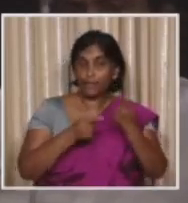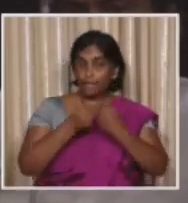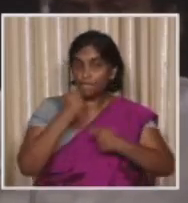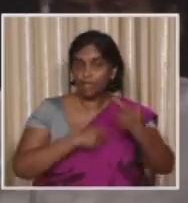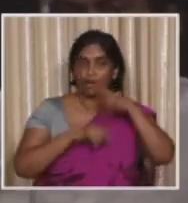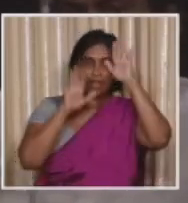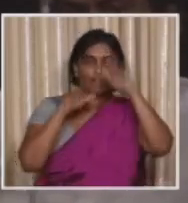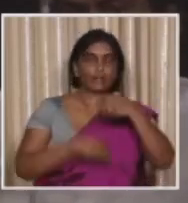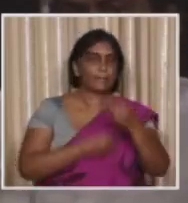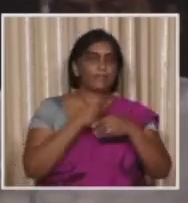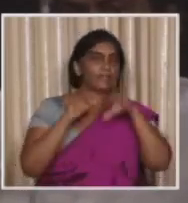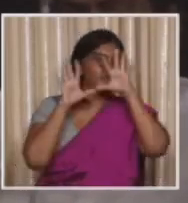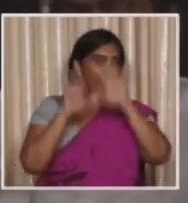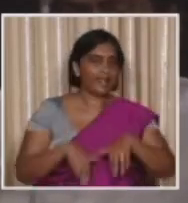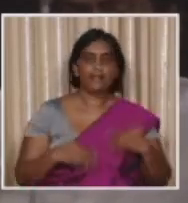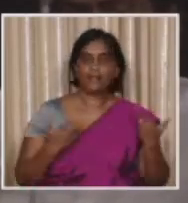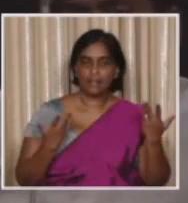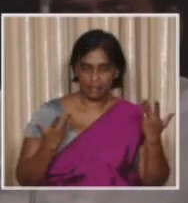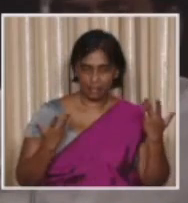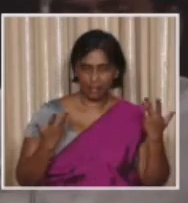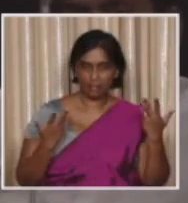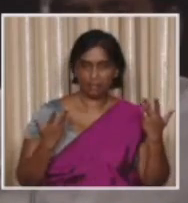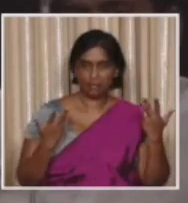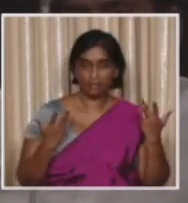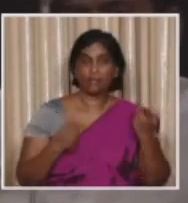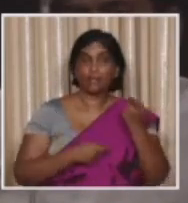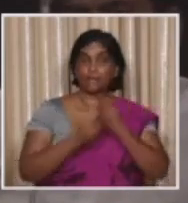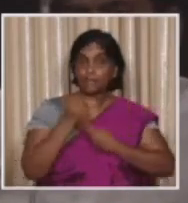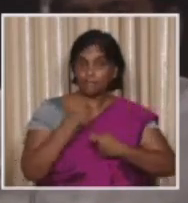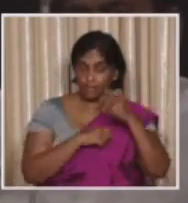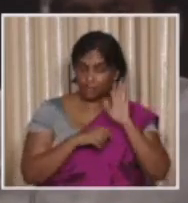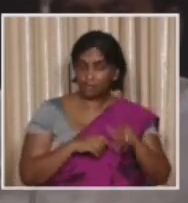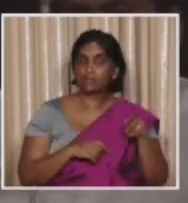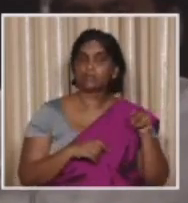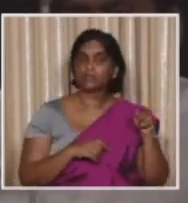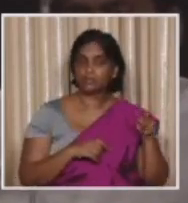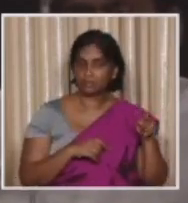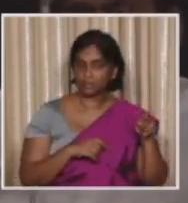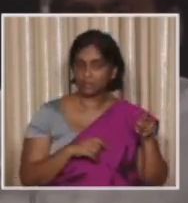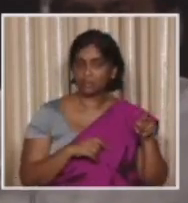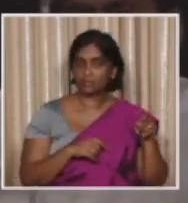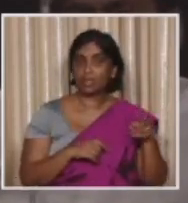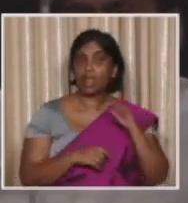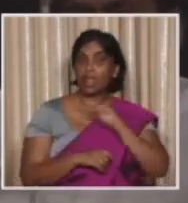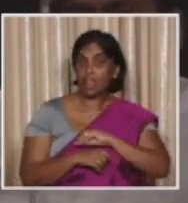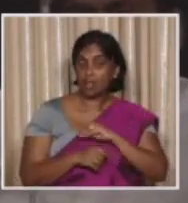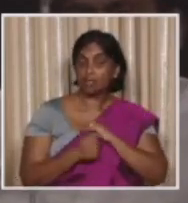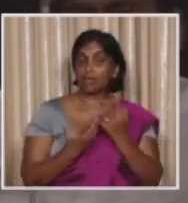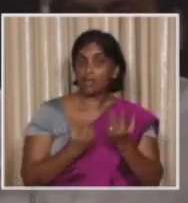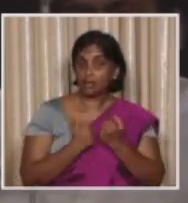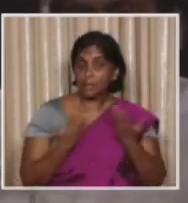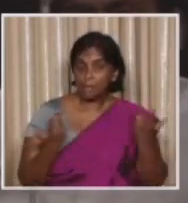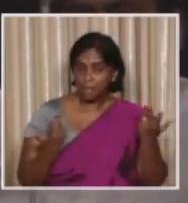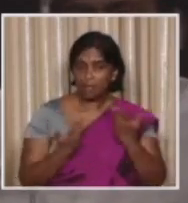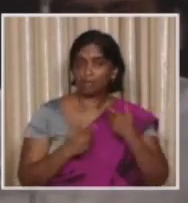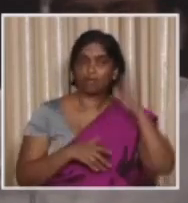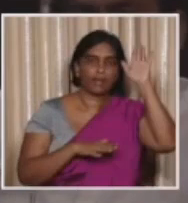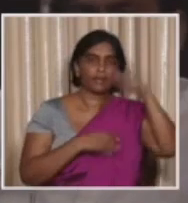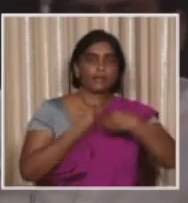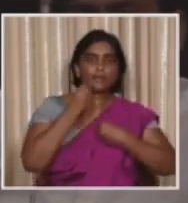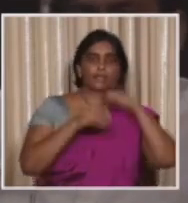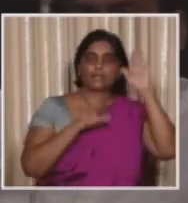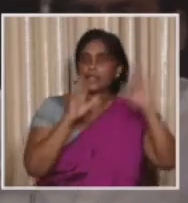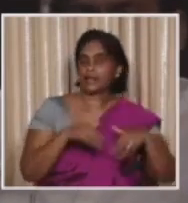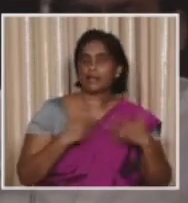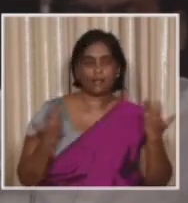කවුරුත් එල්ල මෙතන ව්‍යාපාර කරන්න ඉන්නේ නැහැ. කාලය අවසන් කරගන්න. ප්‍රතිව්‍යුහගත කිරීමේදී ලාභ ලබා ගන්න බැරි නම් කිසිවෙක් ඇවිල්ලා ආයෝජනය